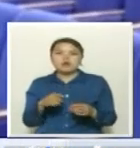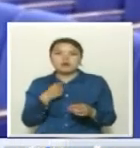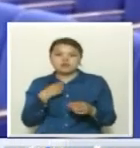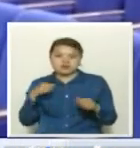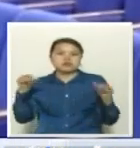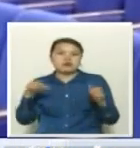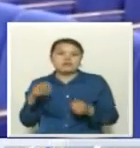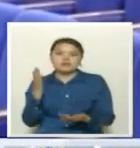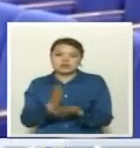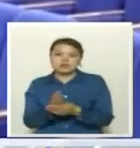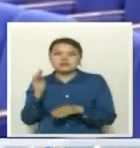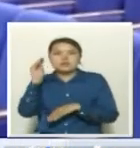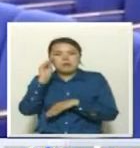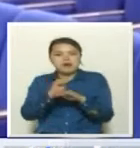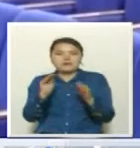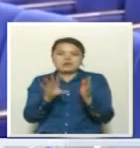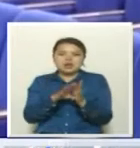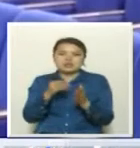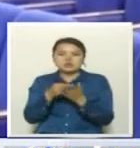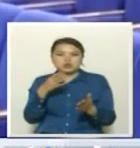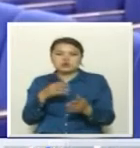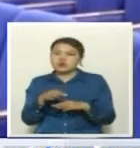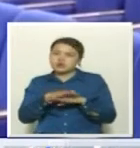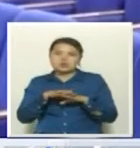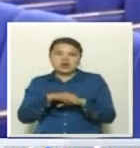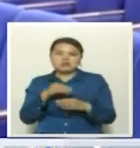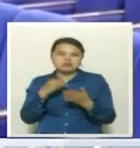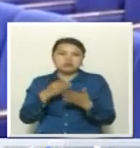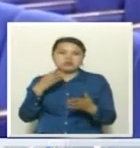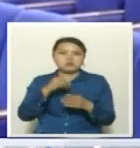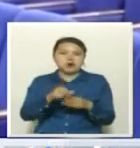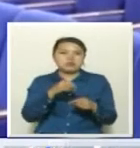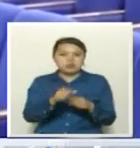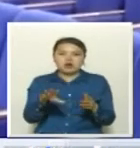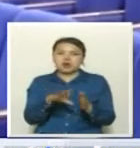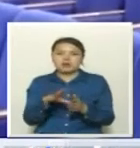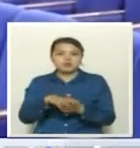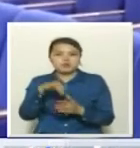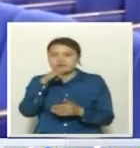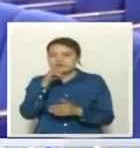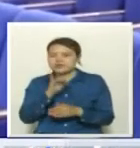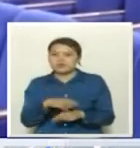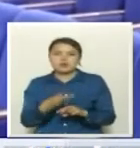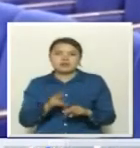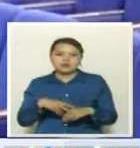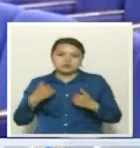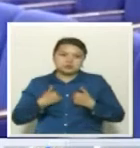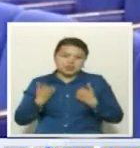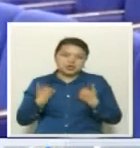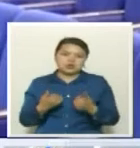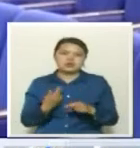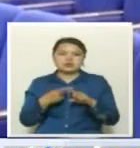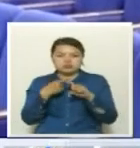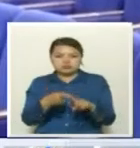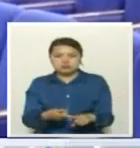бірақ біздер қанша десек те түсініп отырмыз. Халықтың қиын жағдайы бар әртүрлі, сондықтан тырысамыз қолымыздан келгенше халықтың бағасын